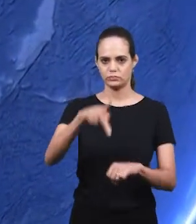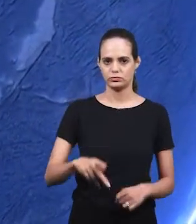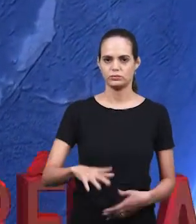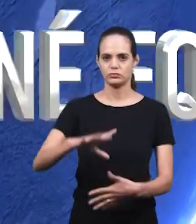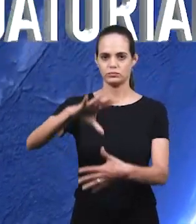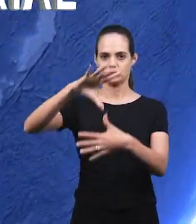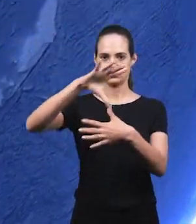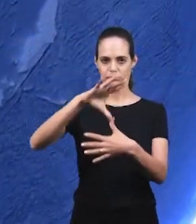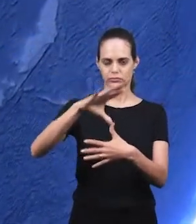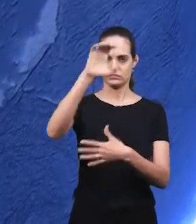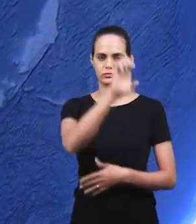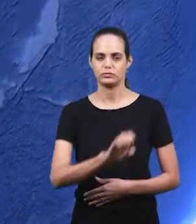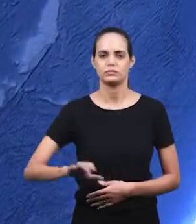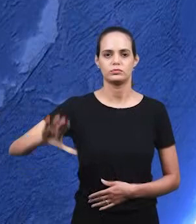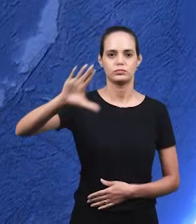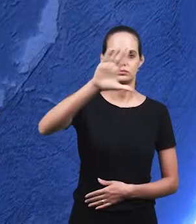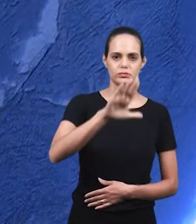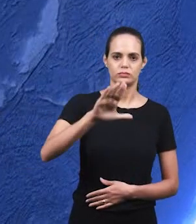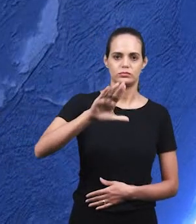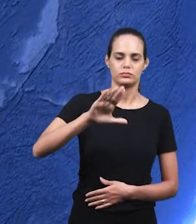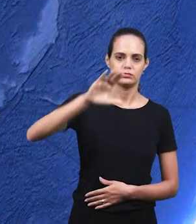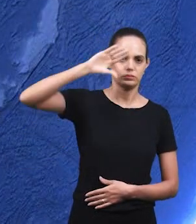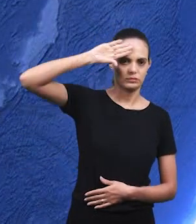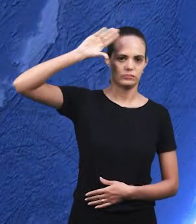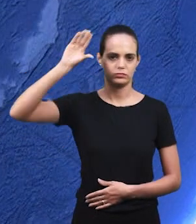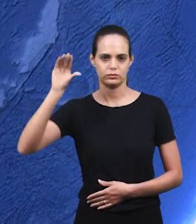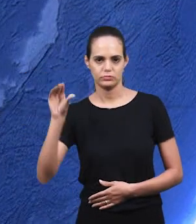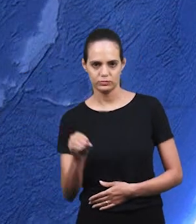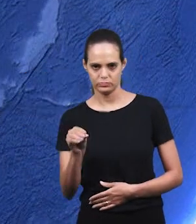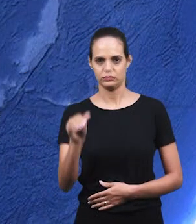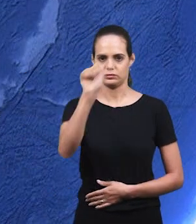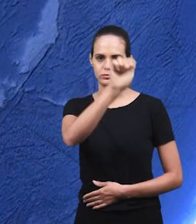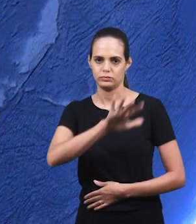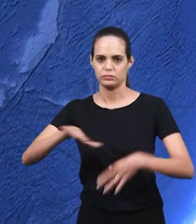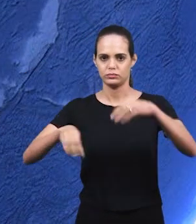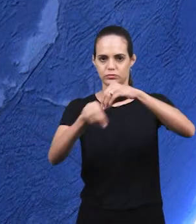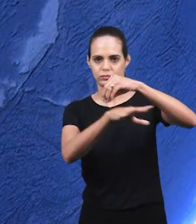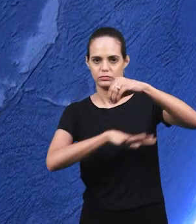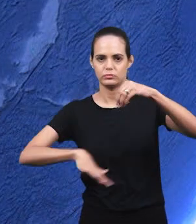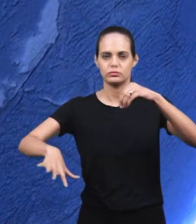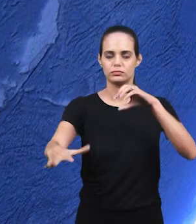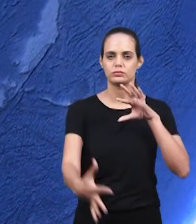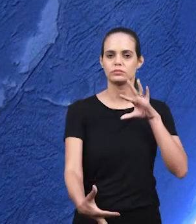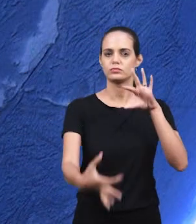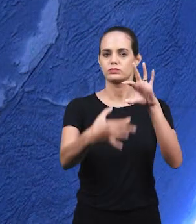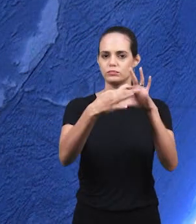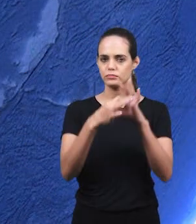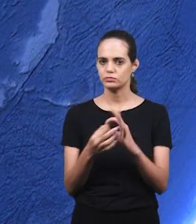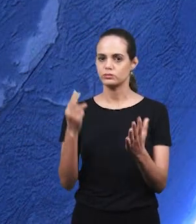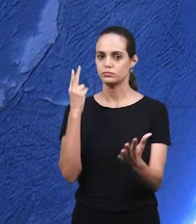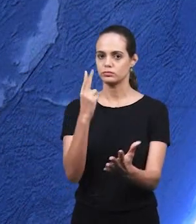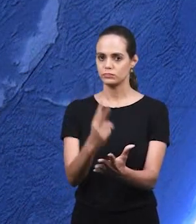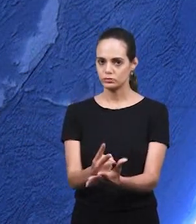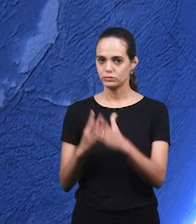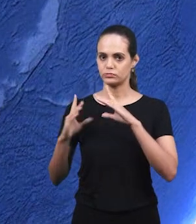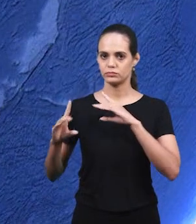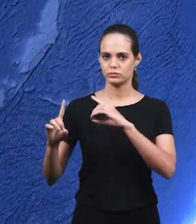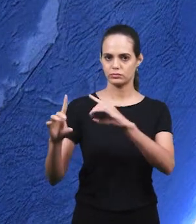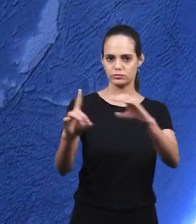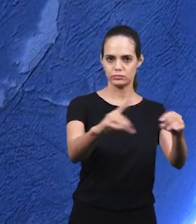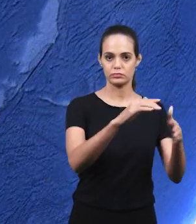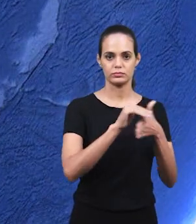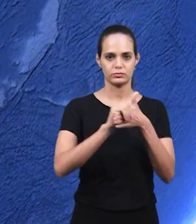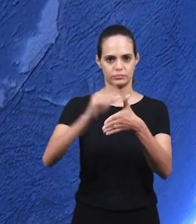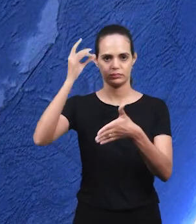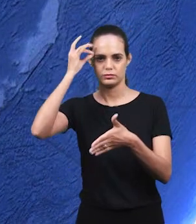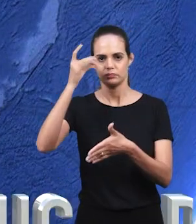3 Amériques, Europe, Afrique, Asie et Océanie, connectées par la même doctrine, par la